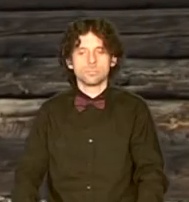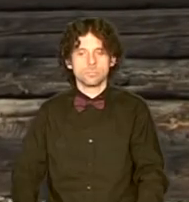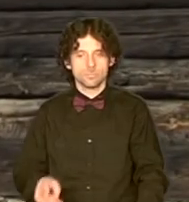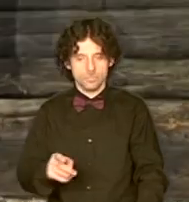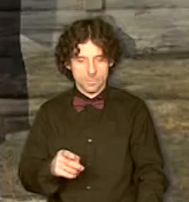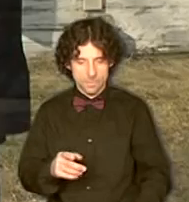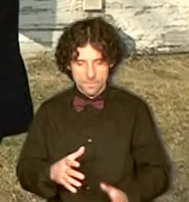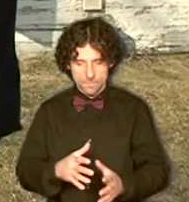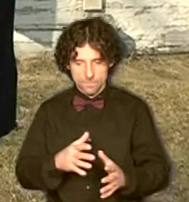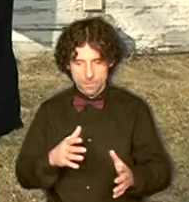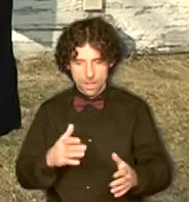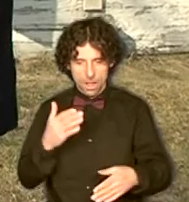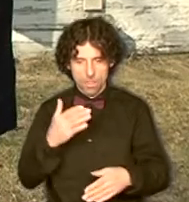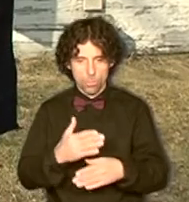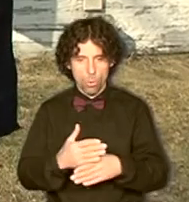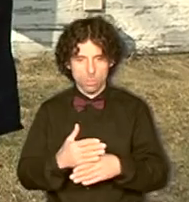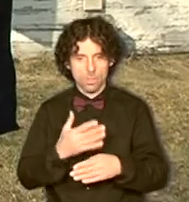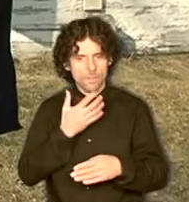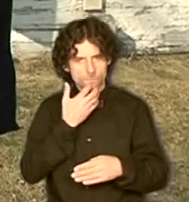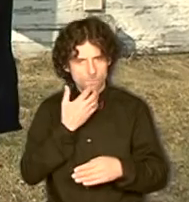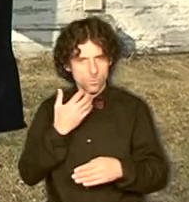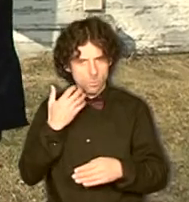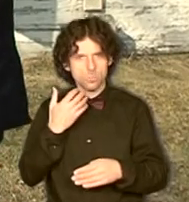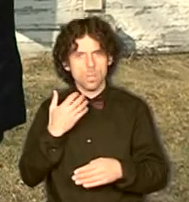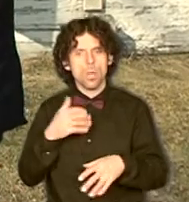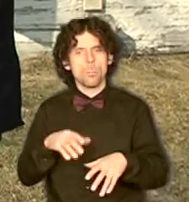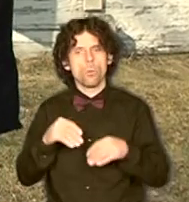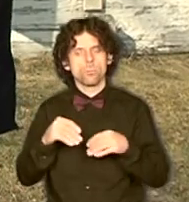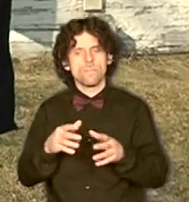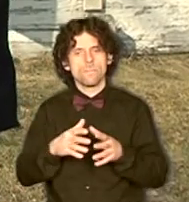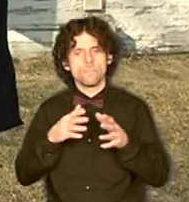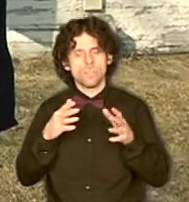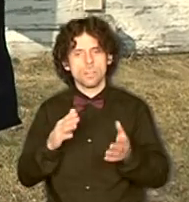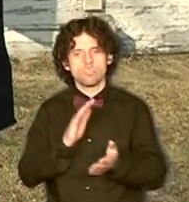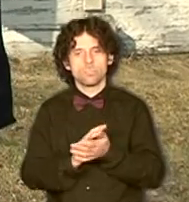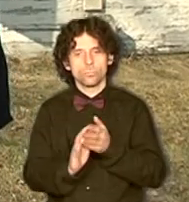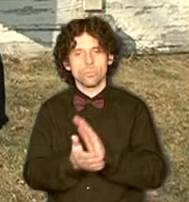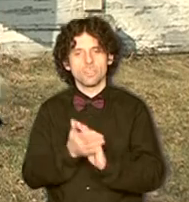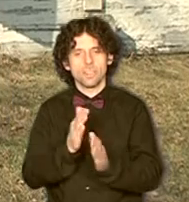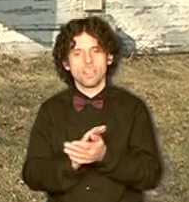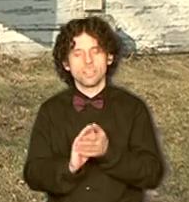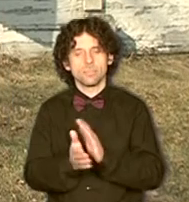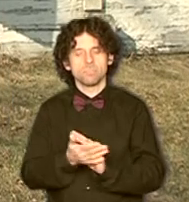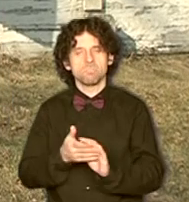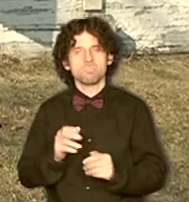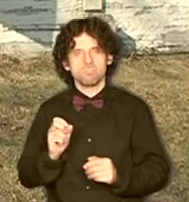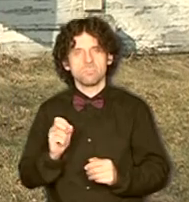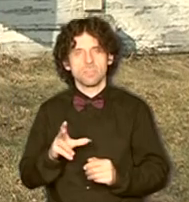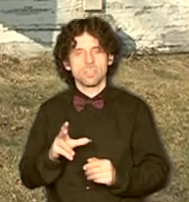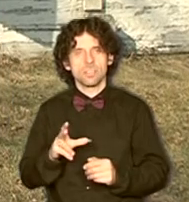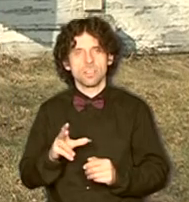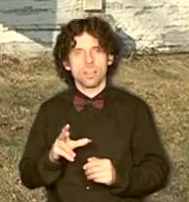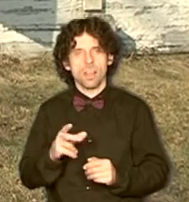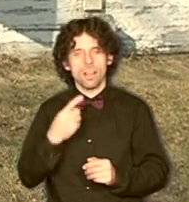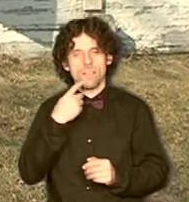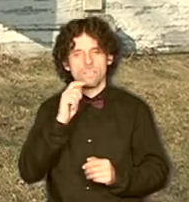Zanim przejdziemy do wielkanocnych tradycji, to zacznijmy może od początku, czyli od wielkiego sprzątania. Muzyka Tak,